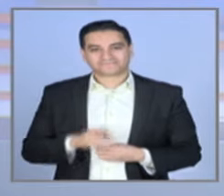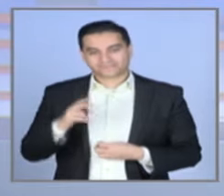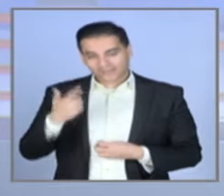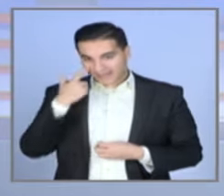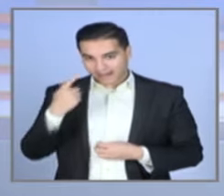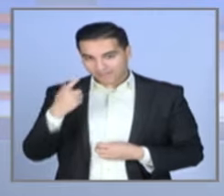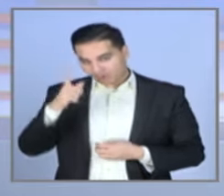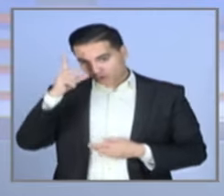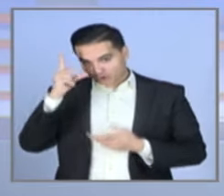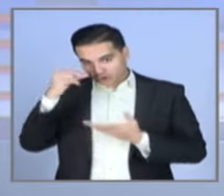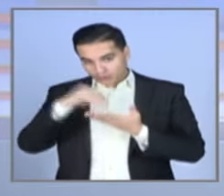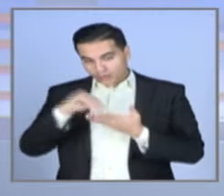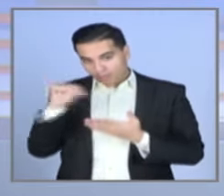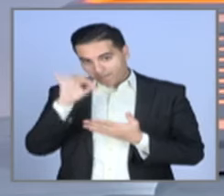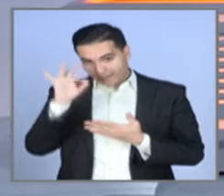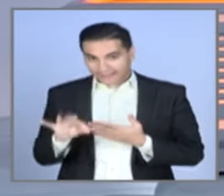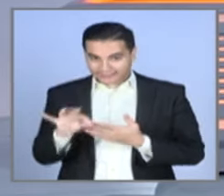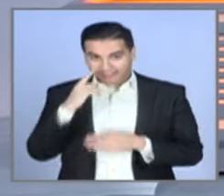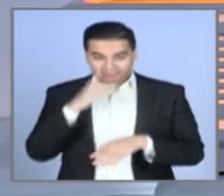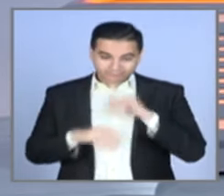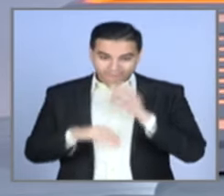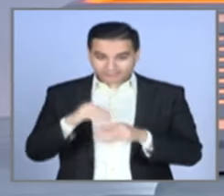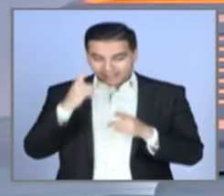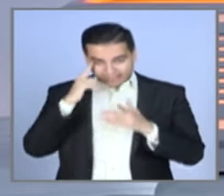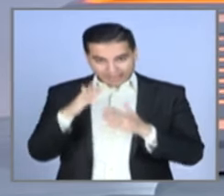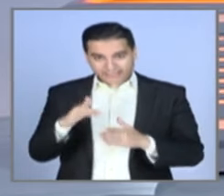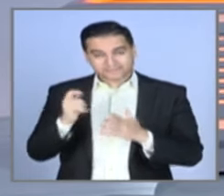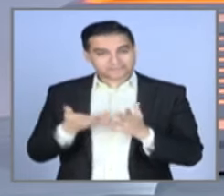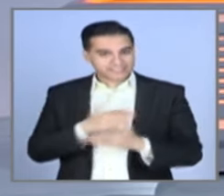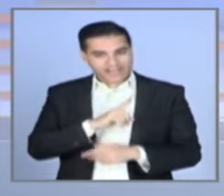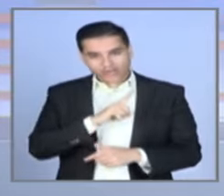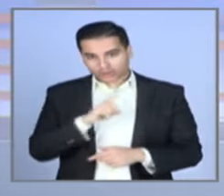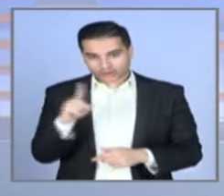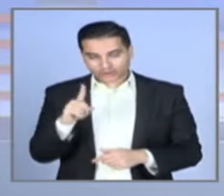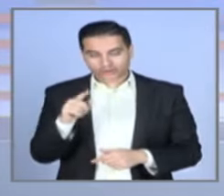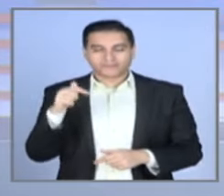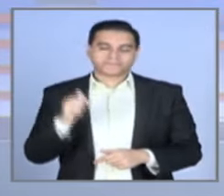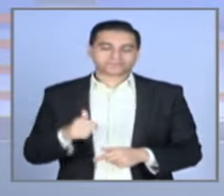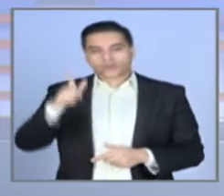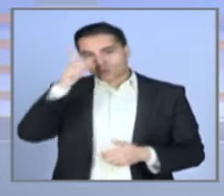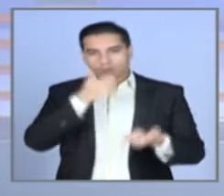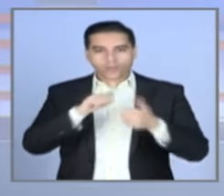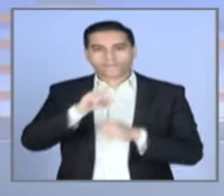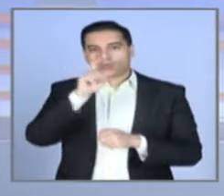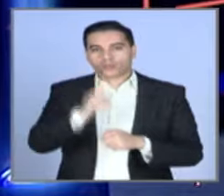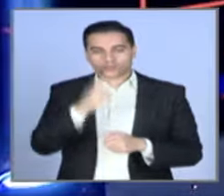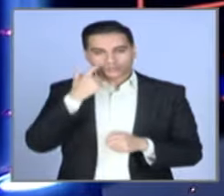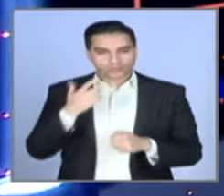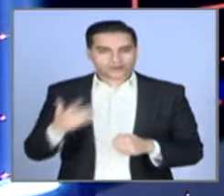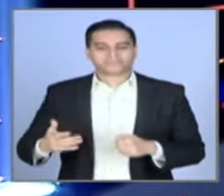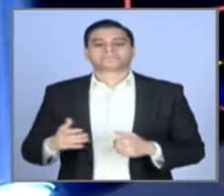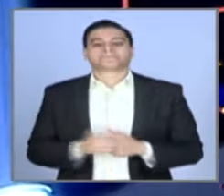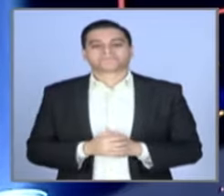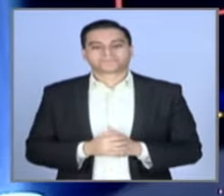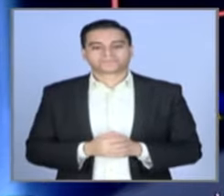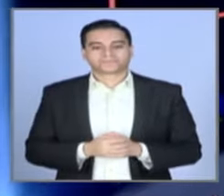بلال 20 نقطة مهمين جدا، على مهلك ما تستعجلش. علوم والسؤال هو،